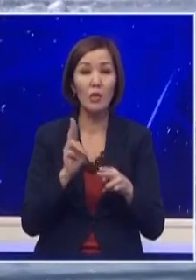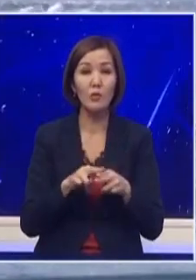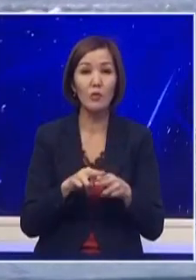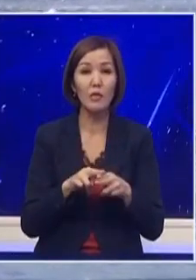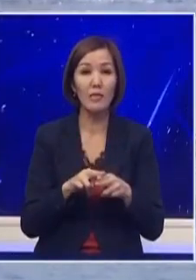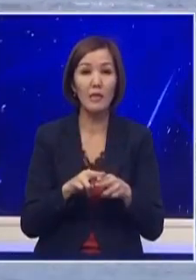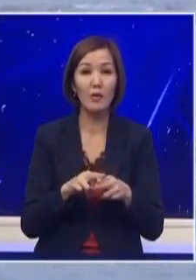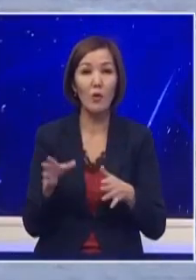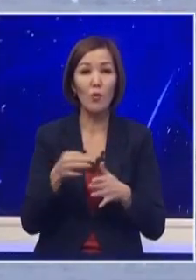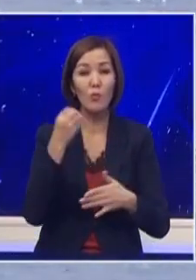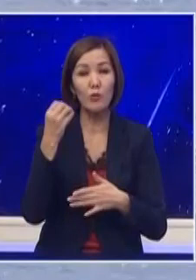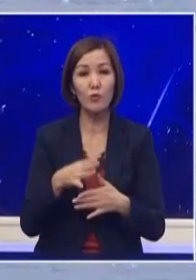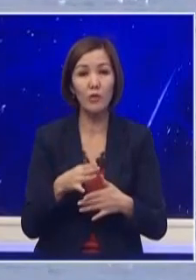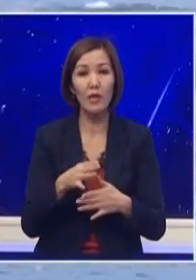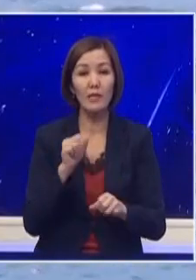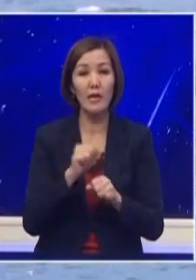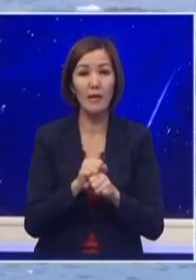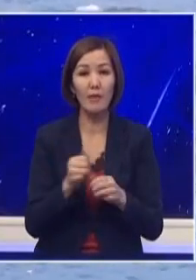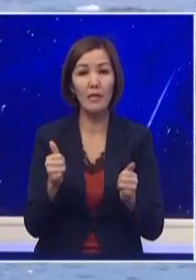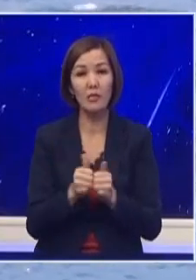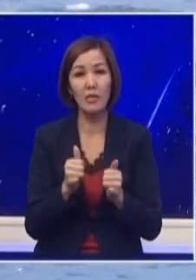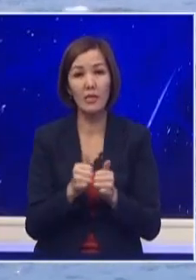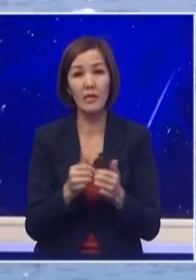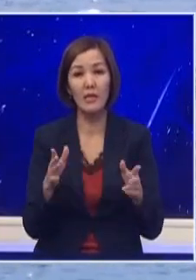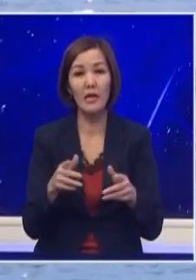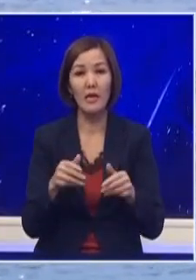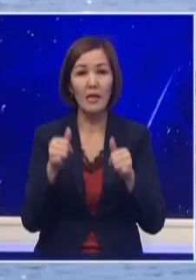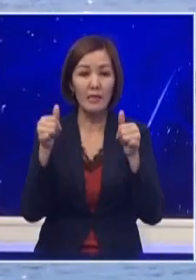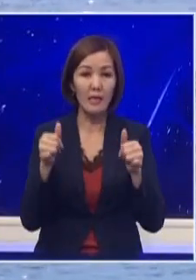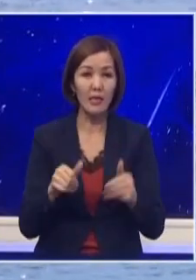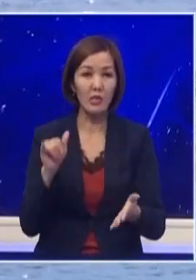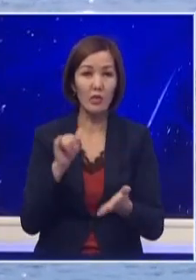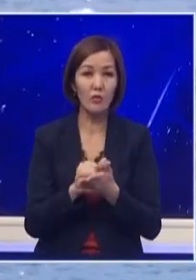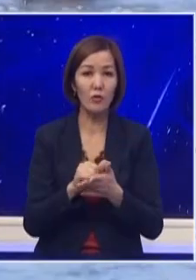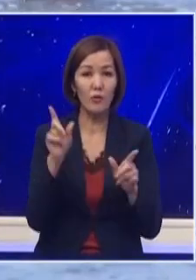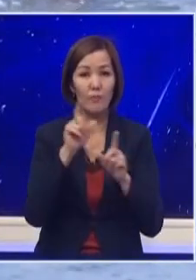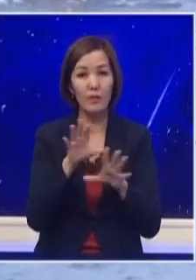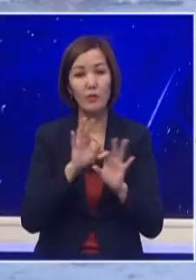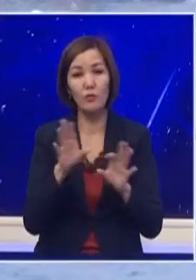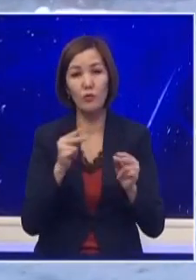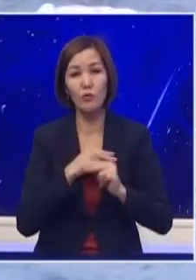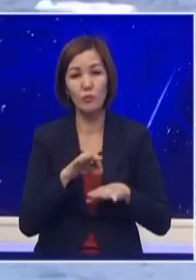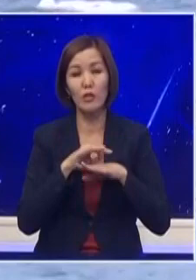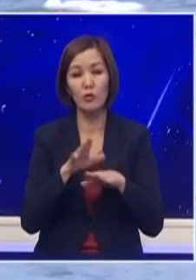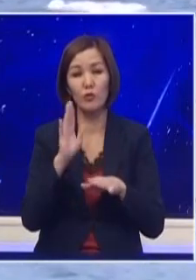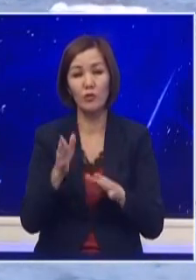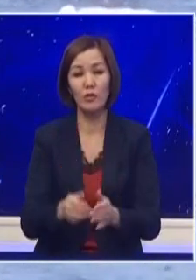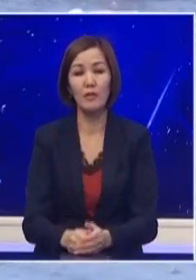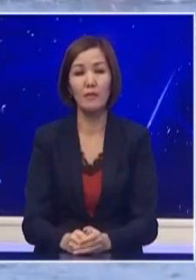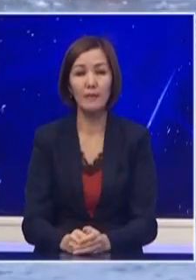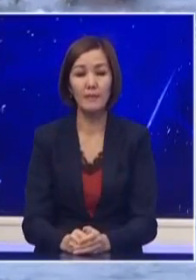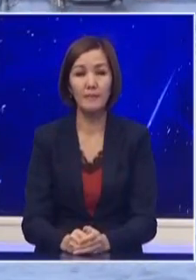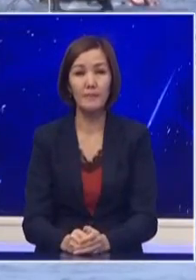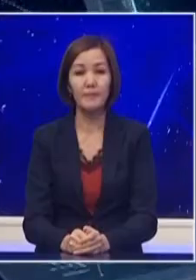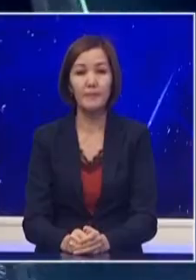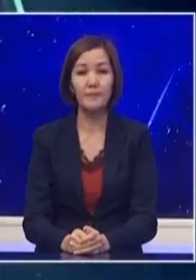рейдтен бөлек облыс орталығындағы аялдамалардың жанынан ақпараттық тақтайшалар орнатып, мектептерде түсіндіру жұмыстарын жүргізетіндігін атап